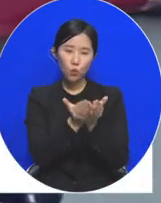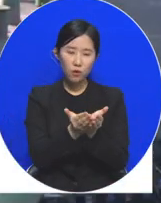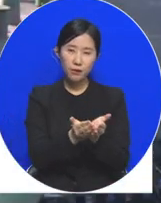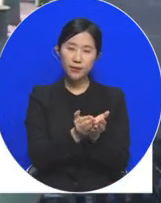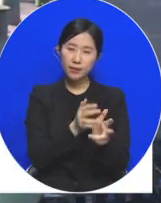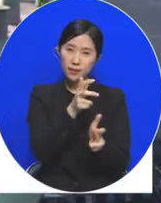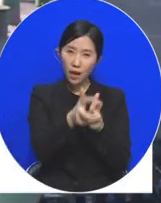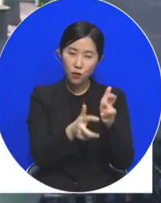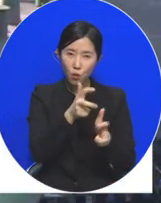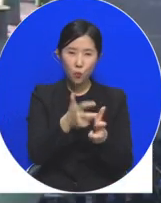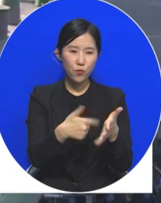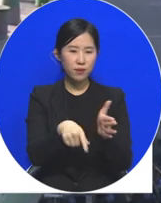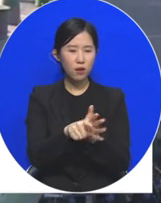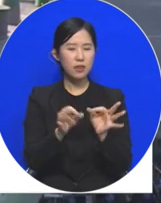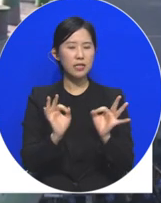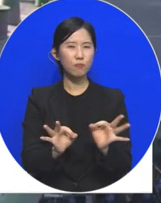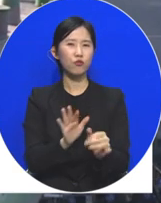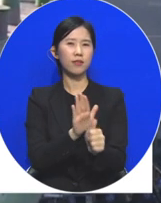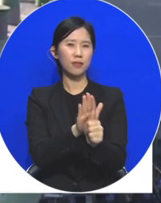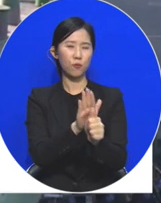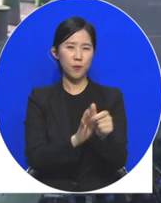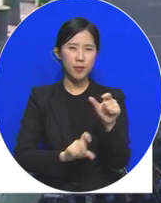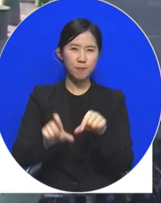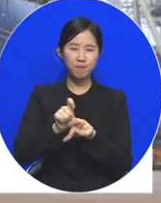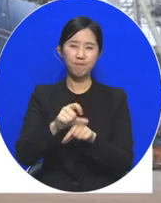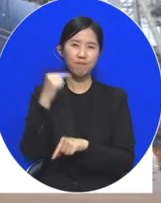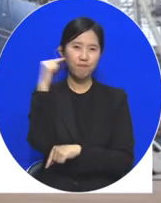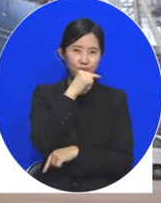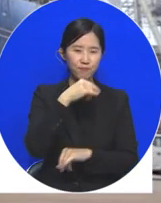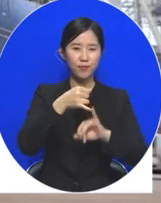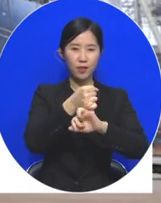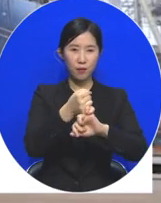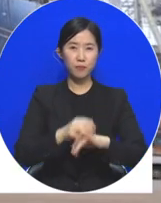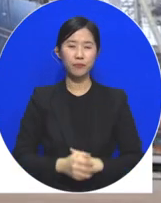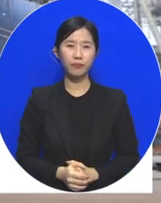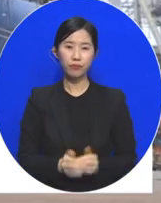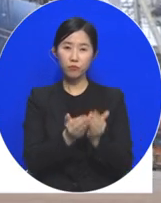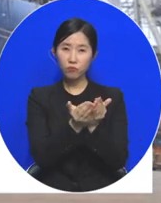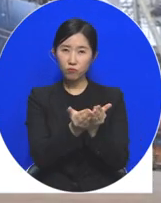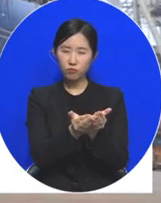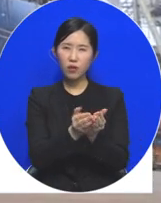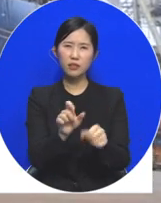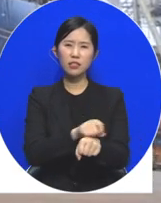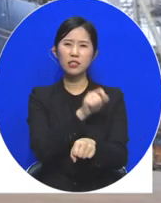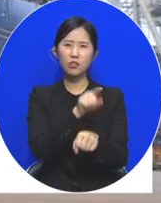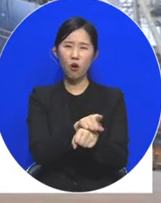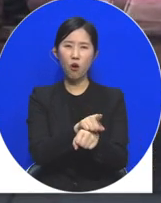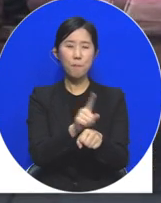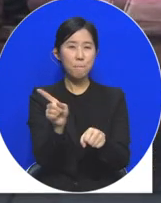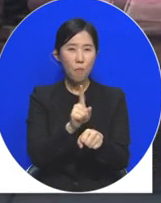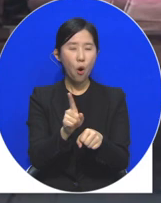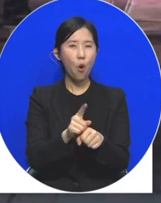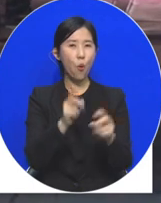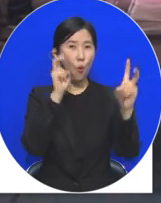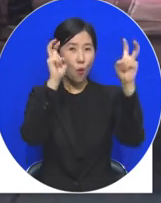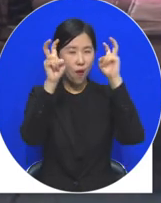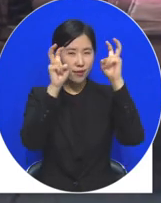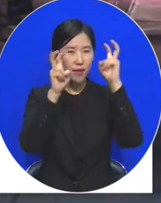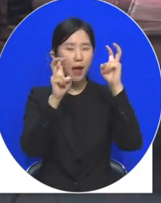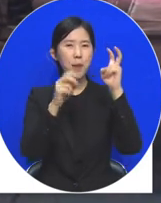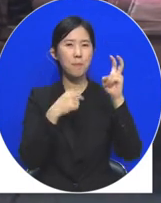재도약을 위해 금융지원을 강화하기로 했습니다 거대 장치산업인 조선업의 특성상 선주사의 선수금을 보증하는